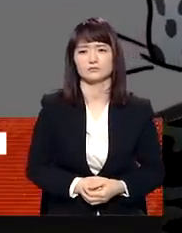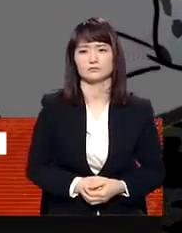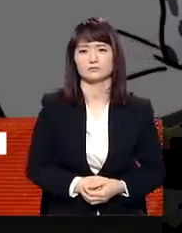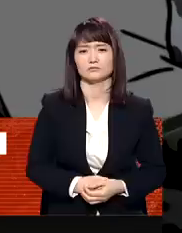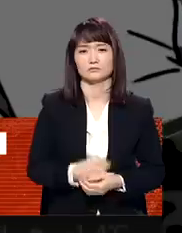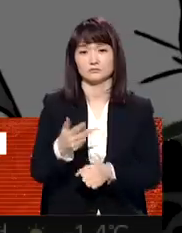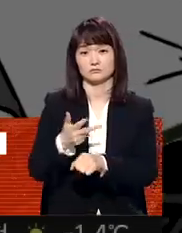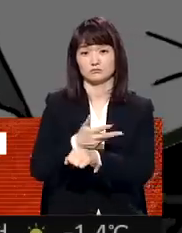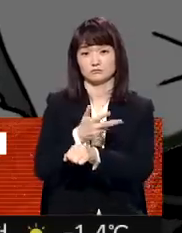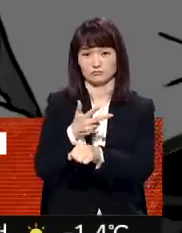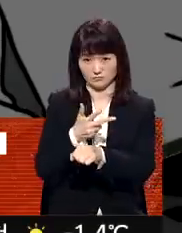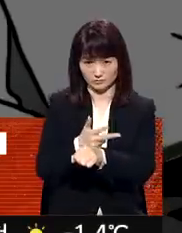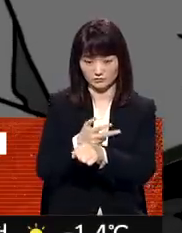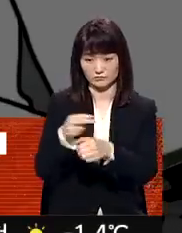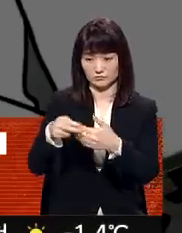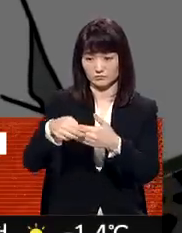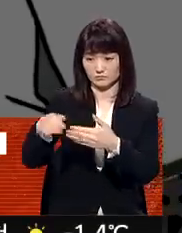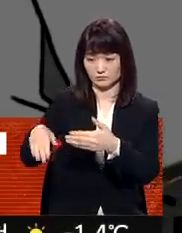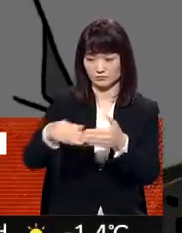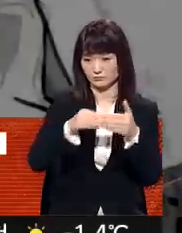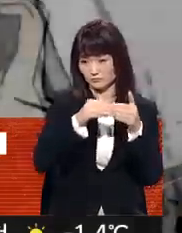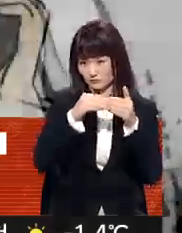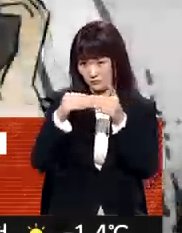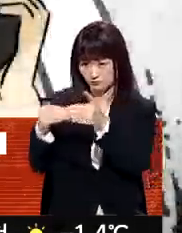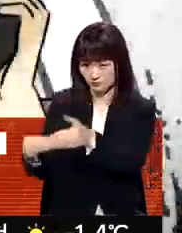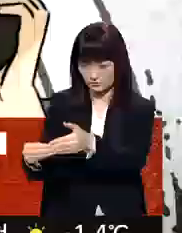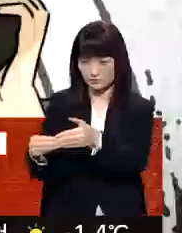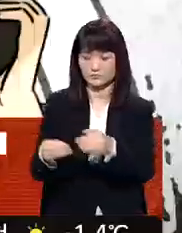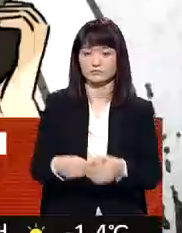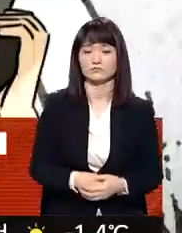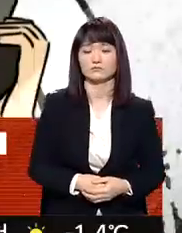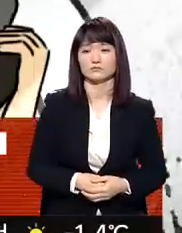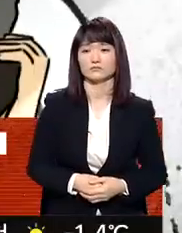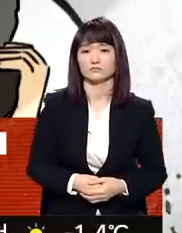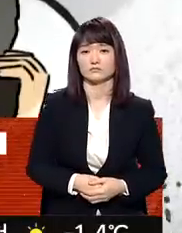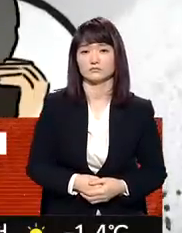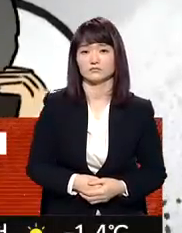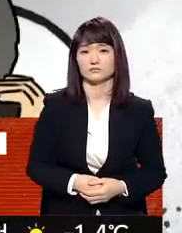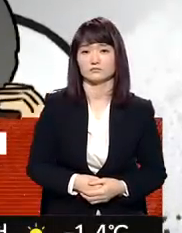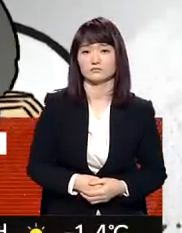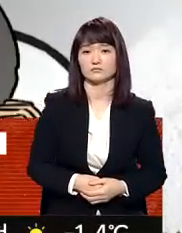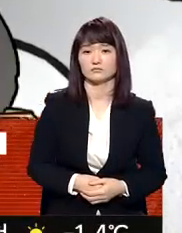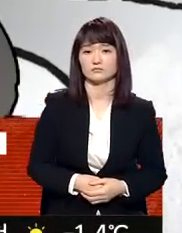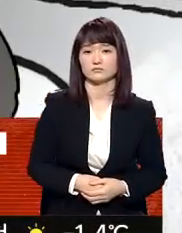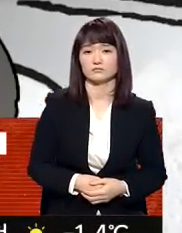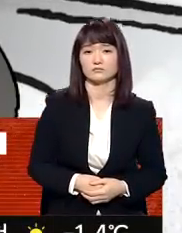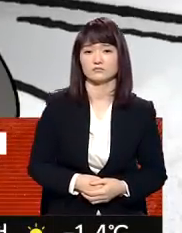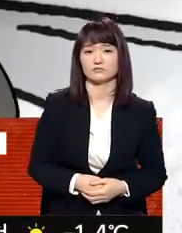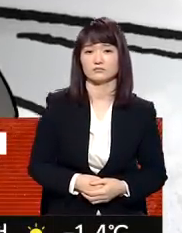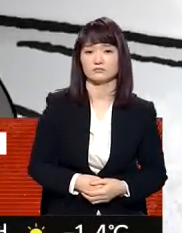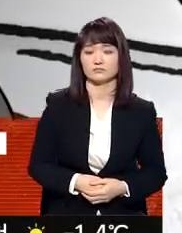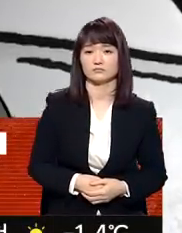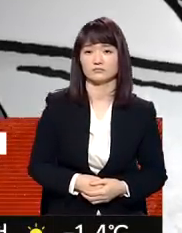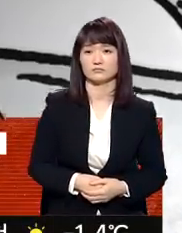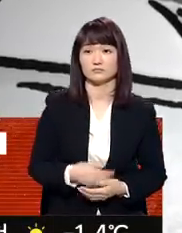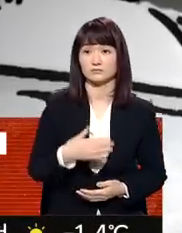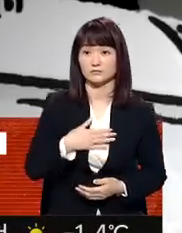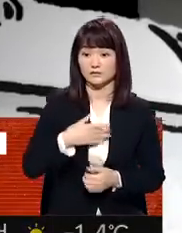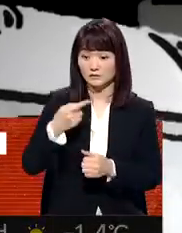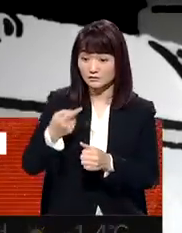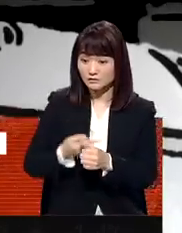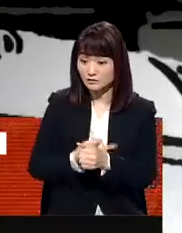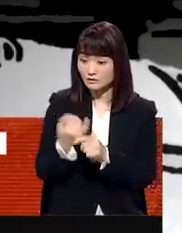같이 7시간 만에 병원으로 데리고 가고 병원에 데리고 가고 난 다음에 이렇게 이야기하는 거예요 아까 앵커가 제일 처음에 말씀했죠 나 우연하게